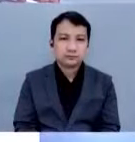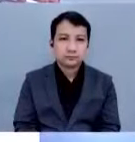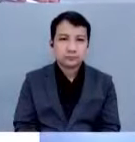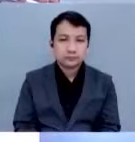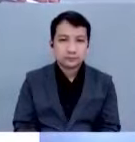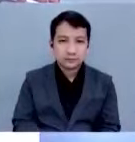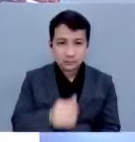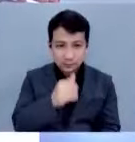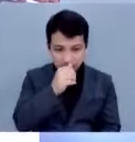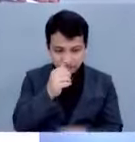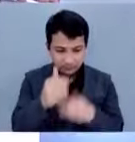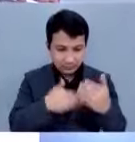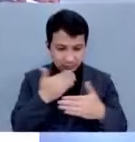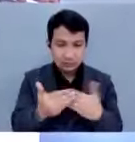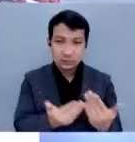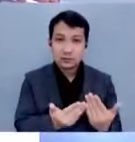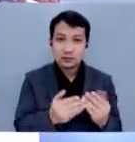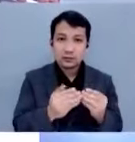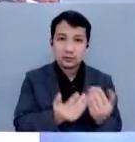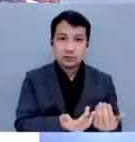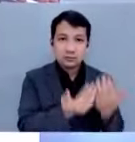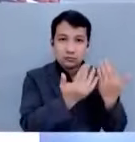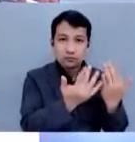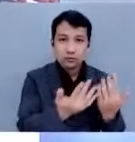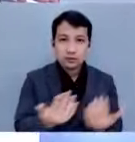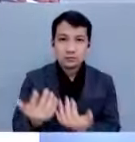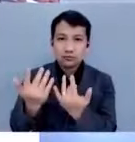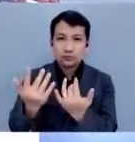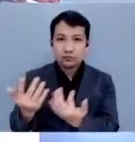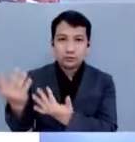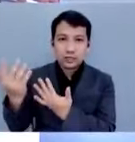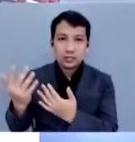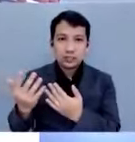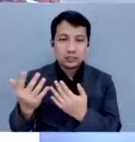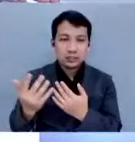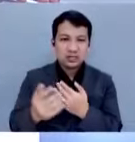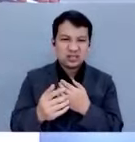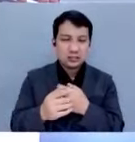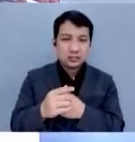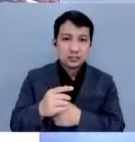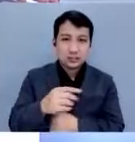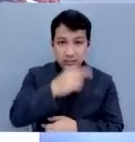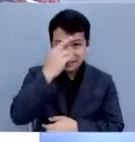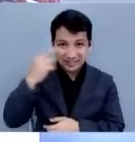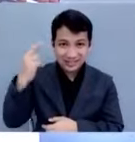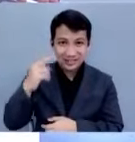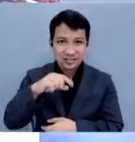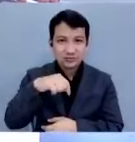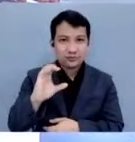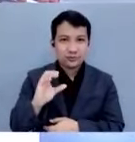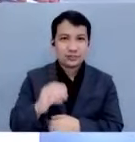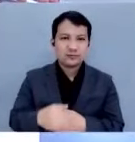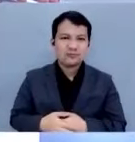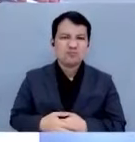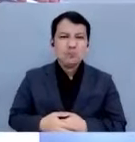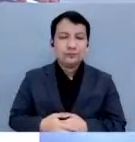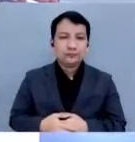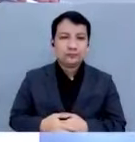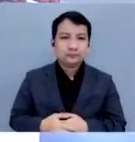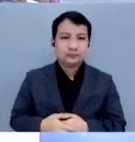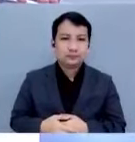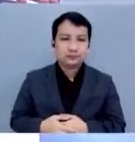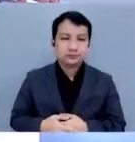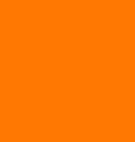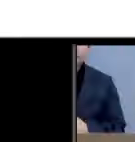Magkasunod na sunog ang nilabanan ng mga bombero sa Rizal at Quezon City sa nakalipas na magdamag. Nasa frontline na balitang yan si